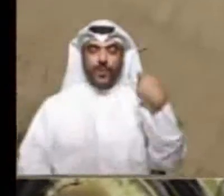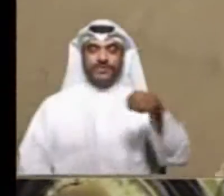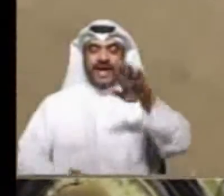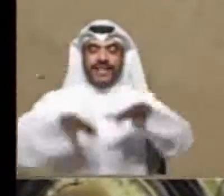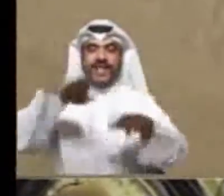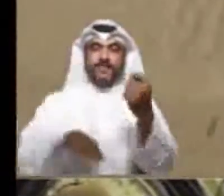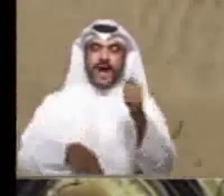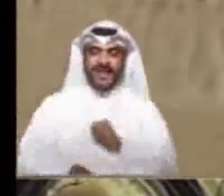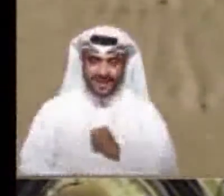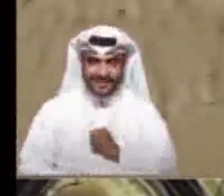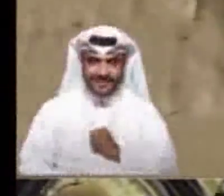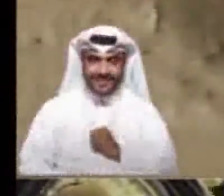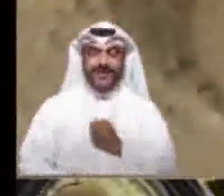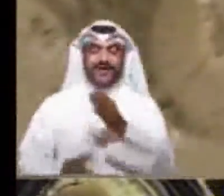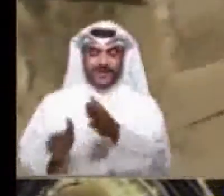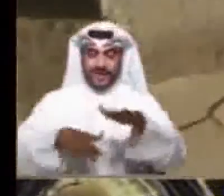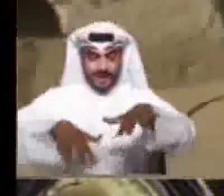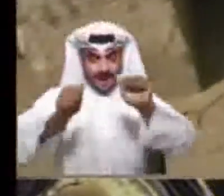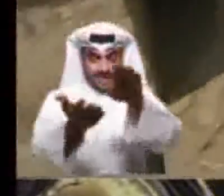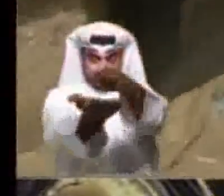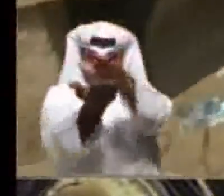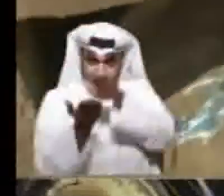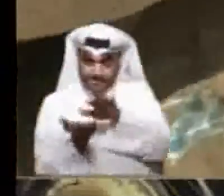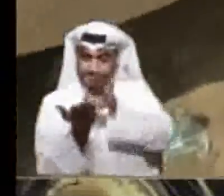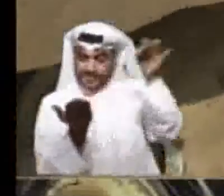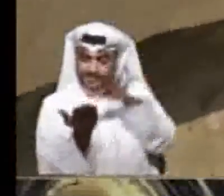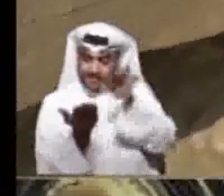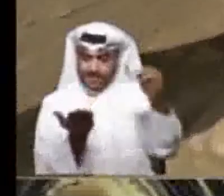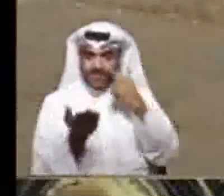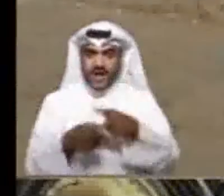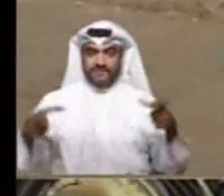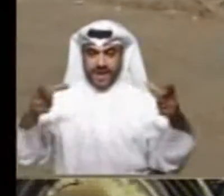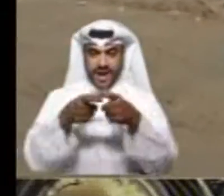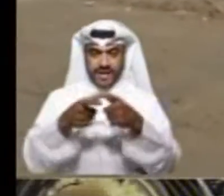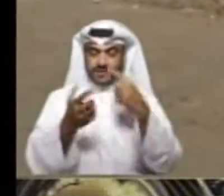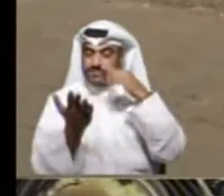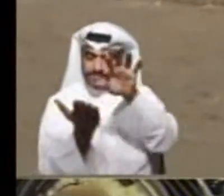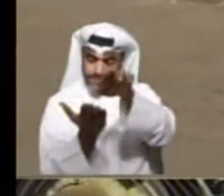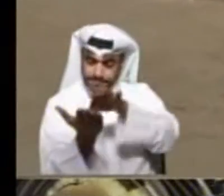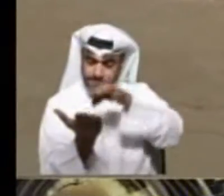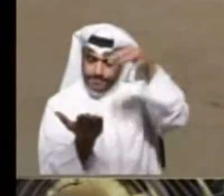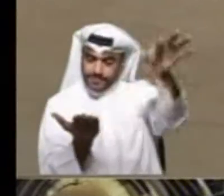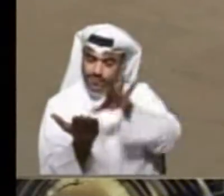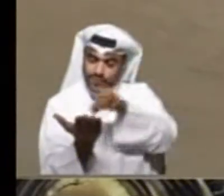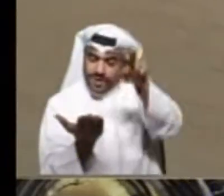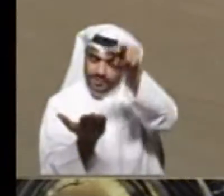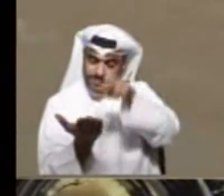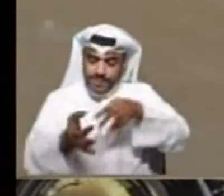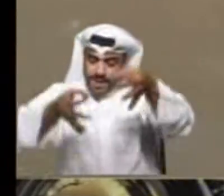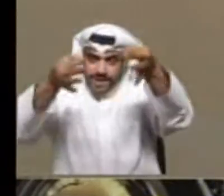المالية. بعد استقبال هذه الطلبات ستكون هناك دراسة لهذه